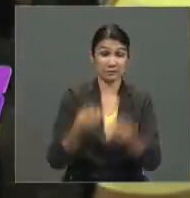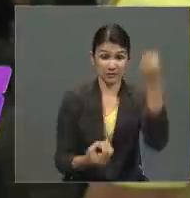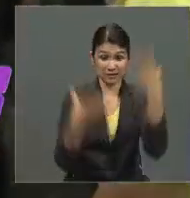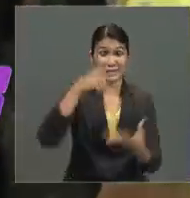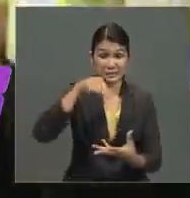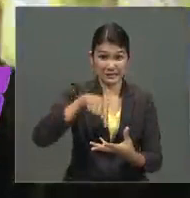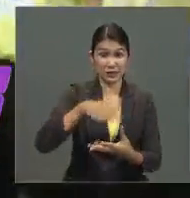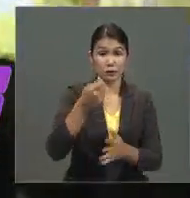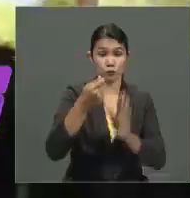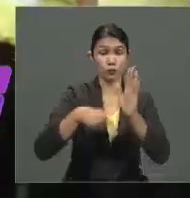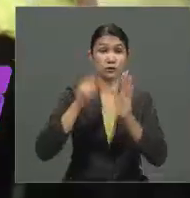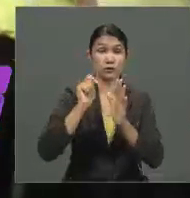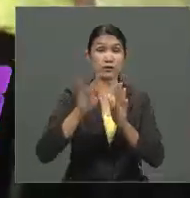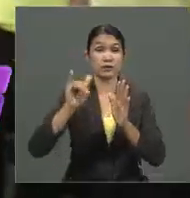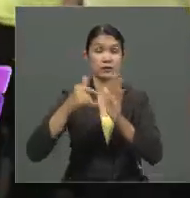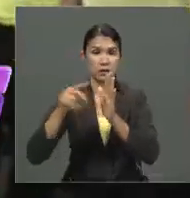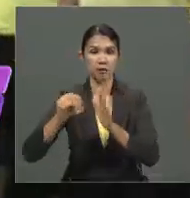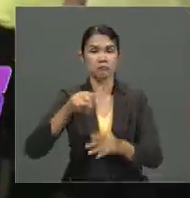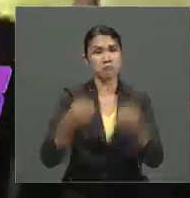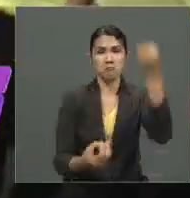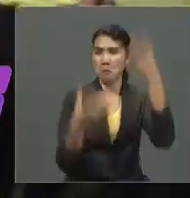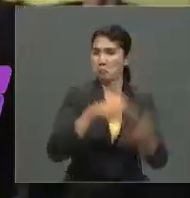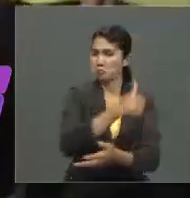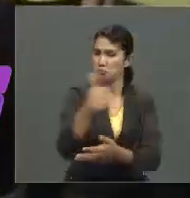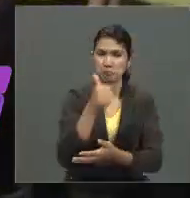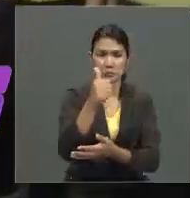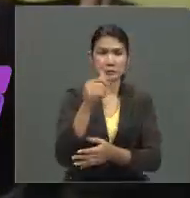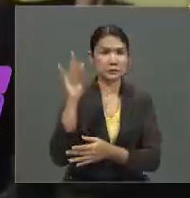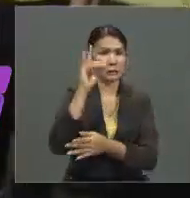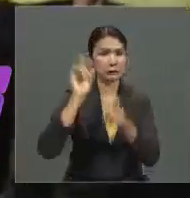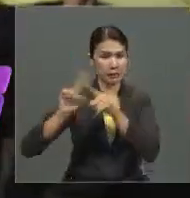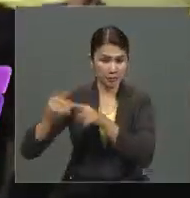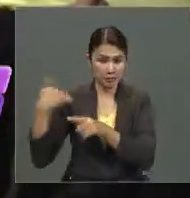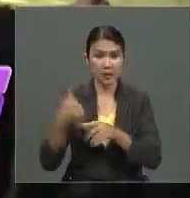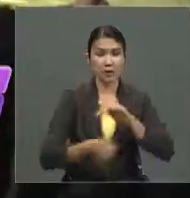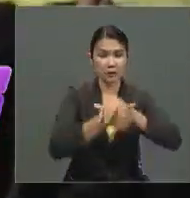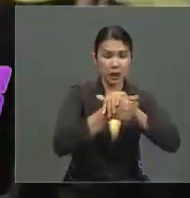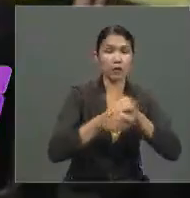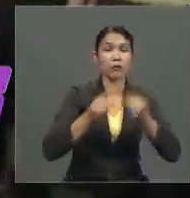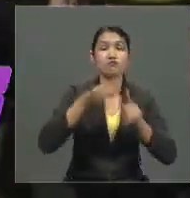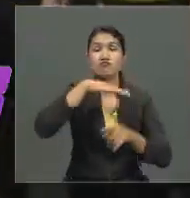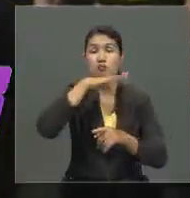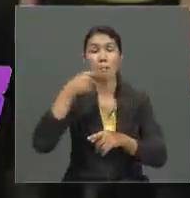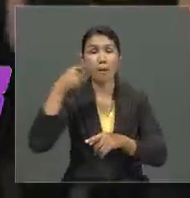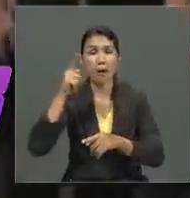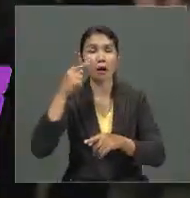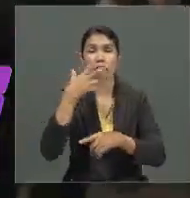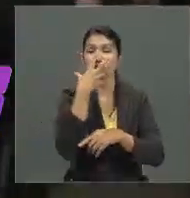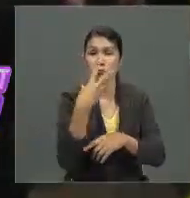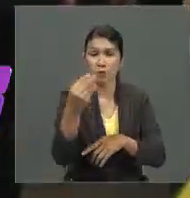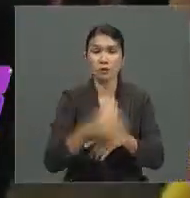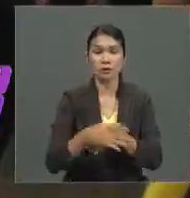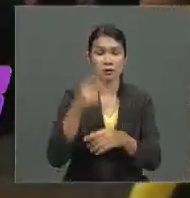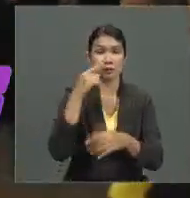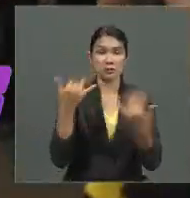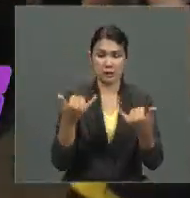สีเป็นป่าไม้ที่อุดมสมบูรณ์มีสัตว์หลากหลายชนิดอาศัยอยู่อาทิเต่าเก้งหมูป่าสุนัขจิ้งจอกโดยเฉพาะสัตว์กินพื